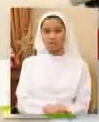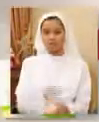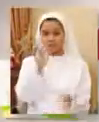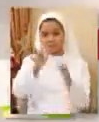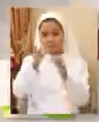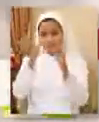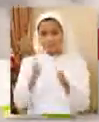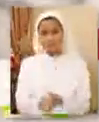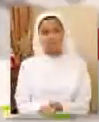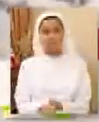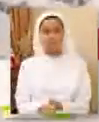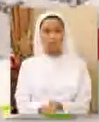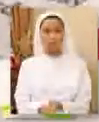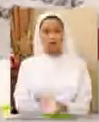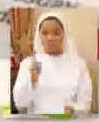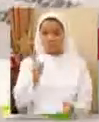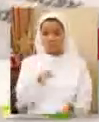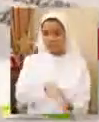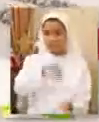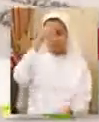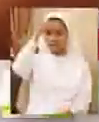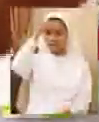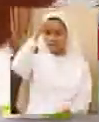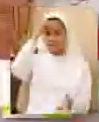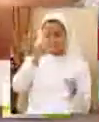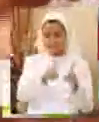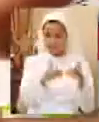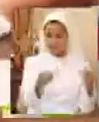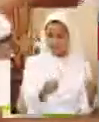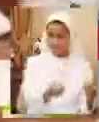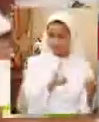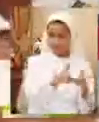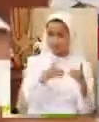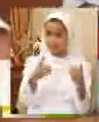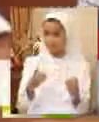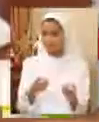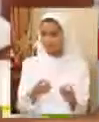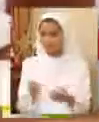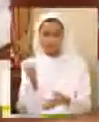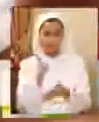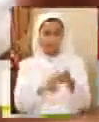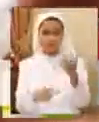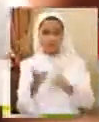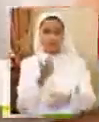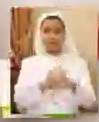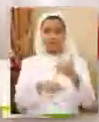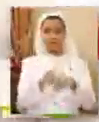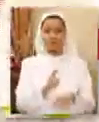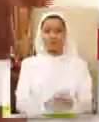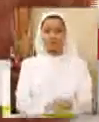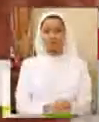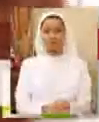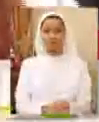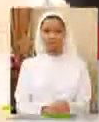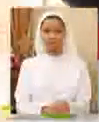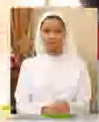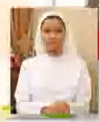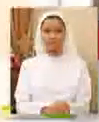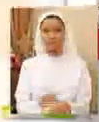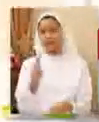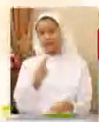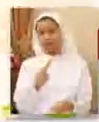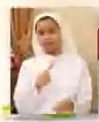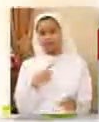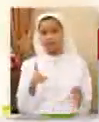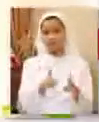araw, di talagang matututo ka. Pag-aralan mo, magkuha ka ng dictionary. Okay, okay. Kung ano mga sign niya. Meron din, dictionary sa sign language.